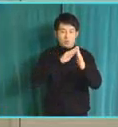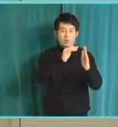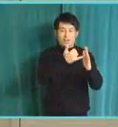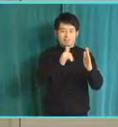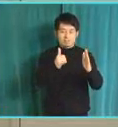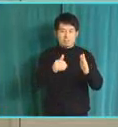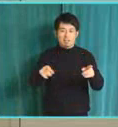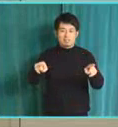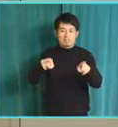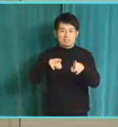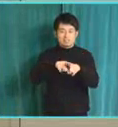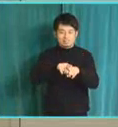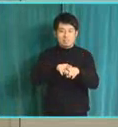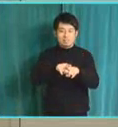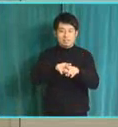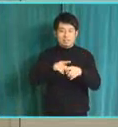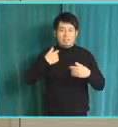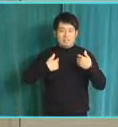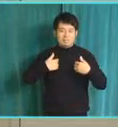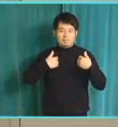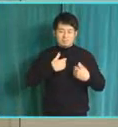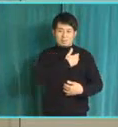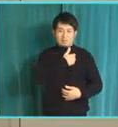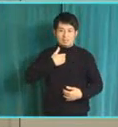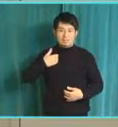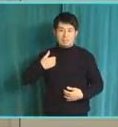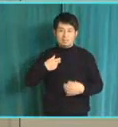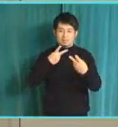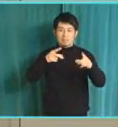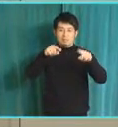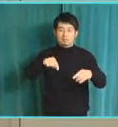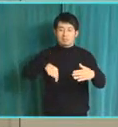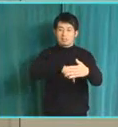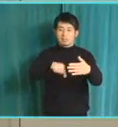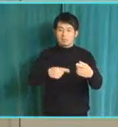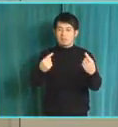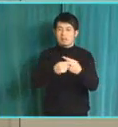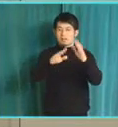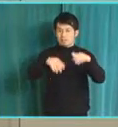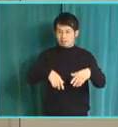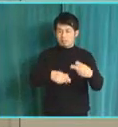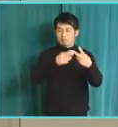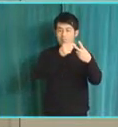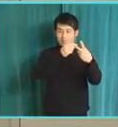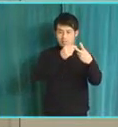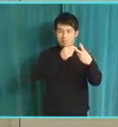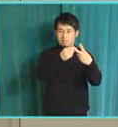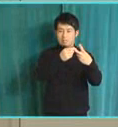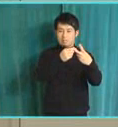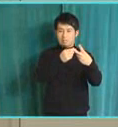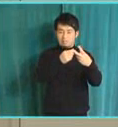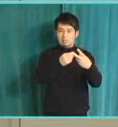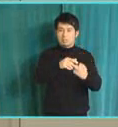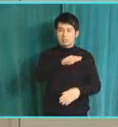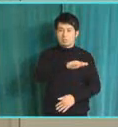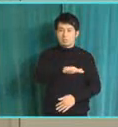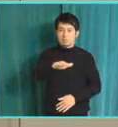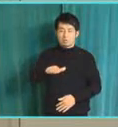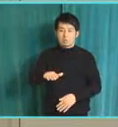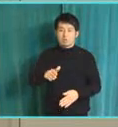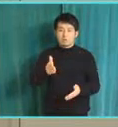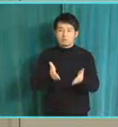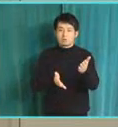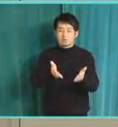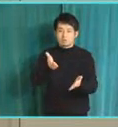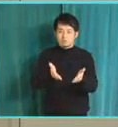が楽しく遊べるイベントになってるかなと思いますね。でもう一つは子育て情報がもうそれぞれの